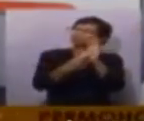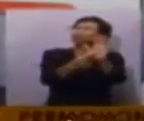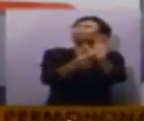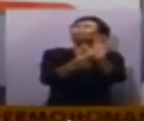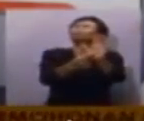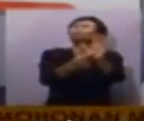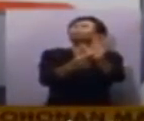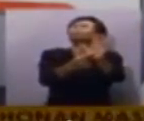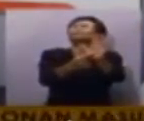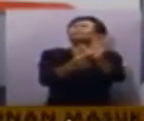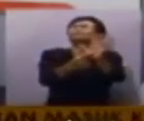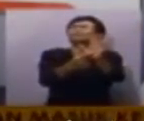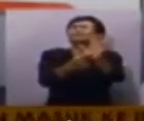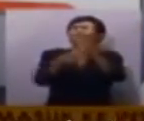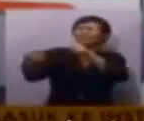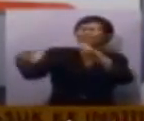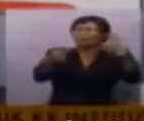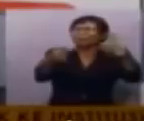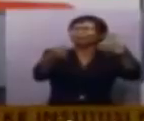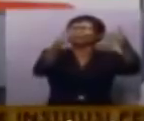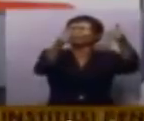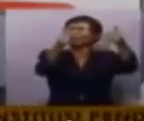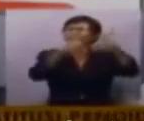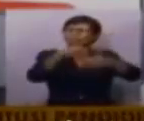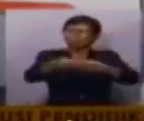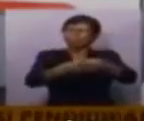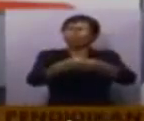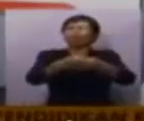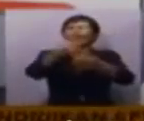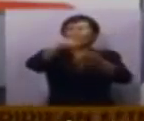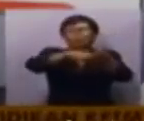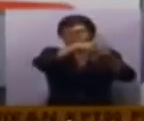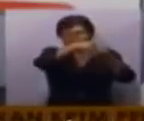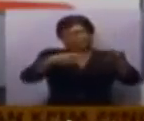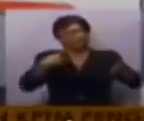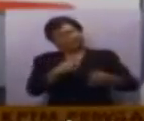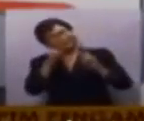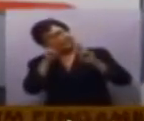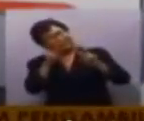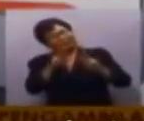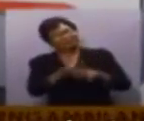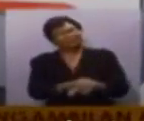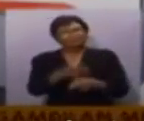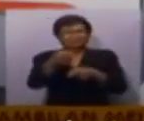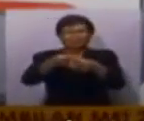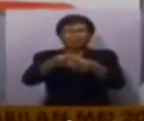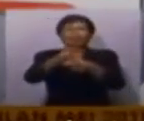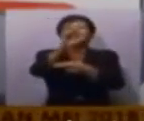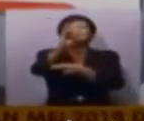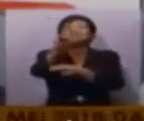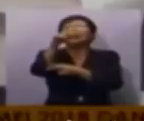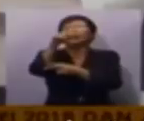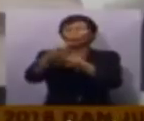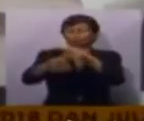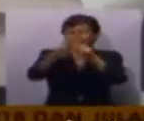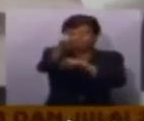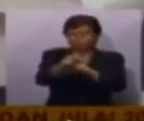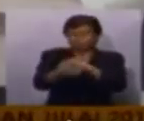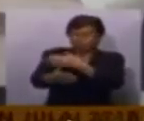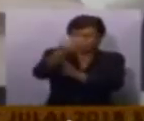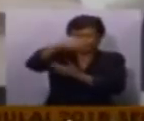menerusi persaingan yang sihat menerusi proses pilihan raya, di mana kita lihat pada proses penamaan calon pada pagi ini.